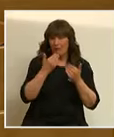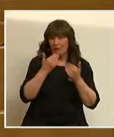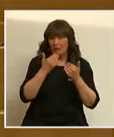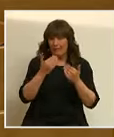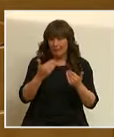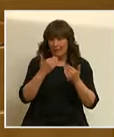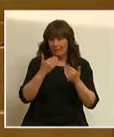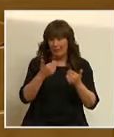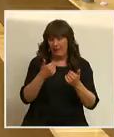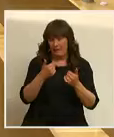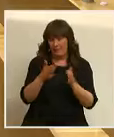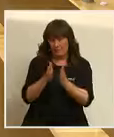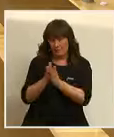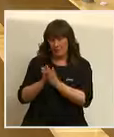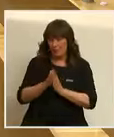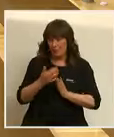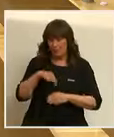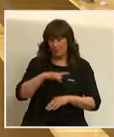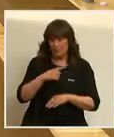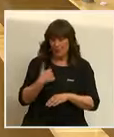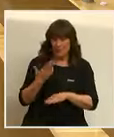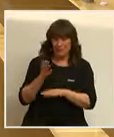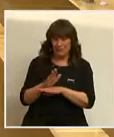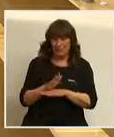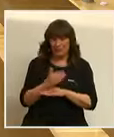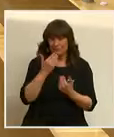companys. Moltíssimes gràcies.